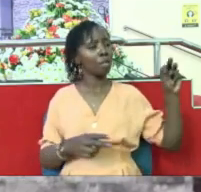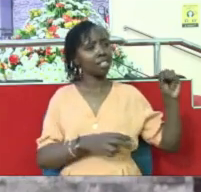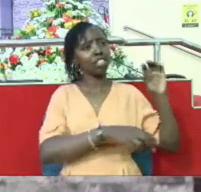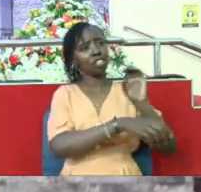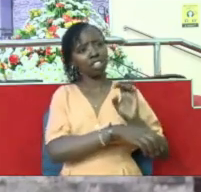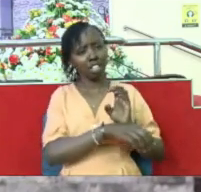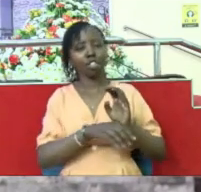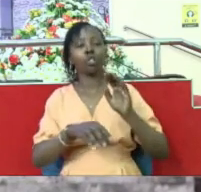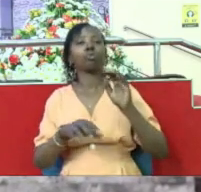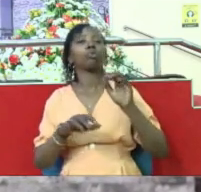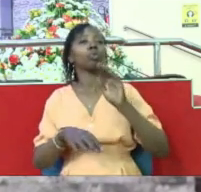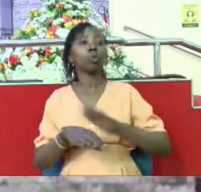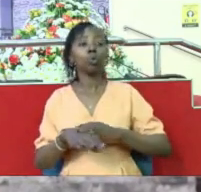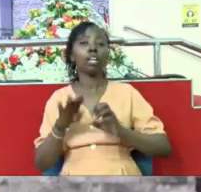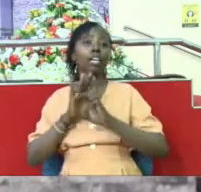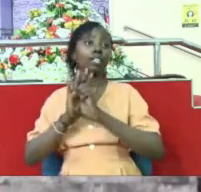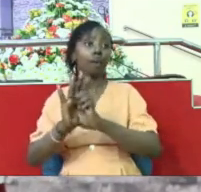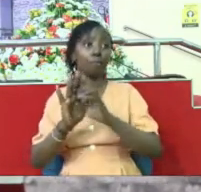mwema. Because